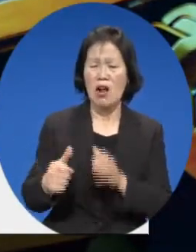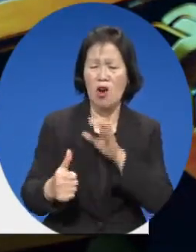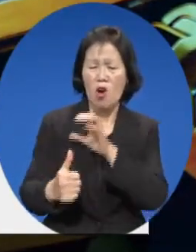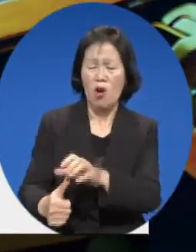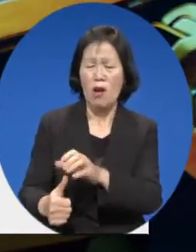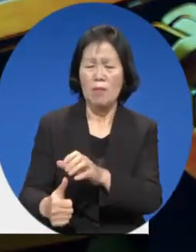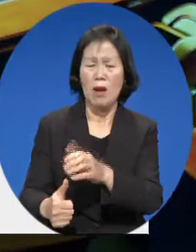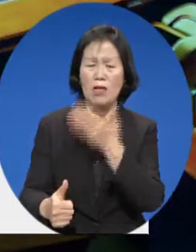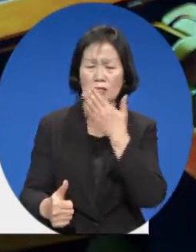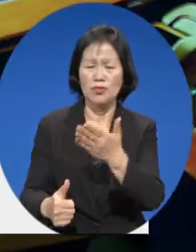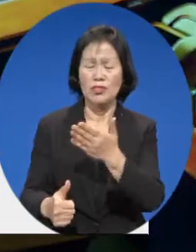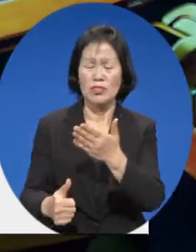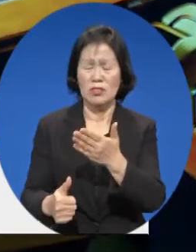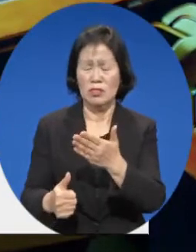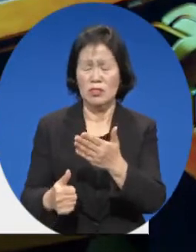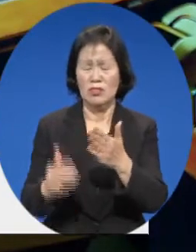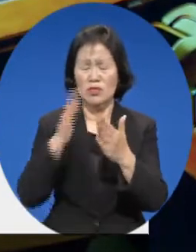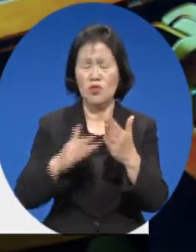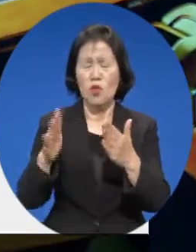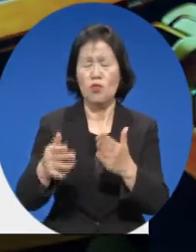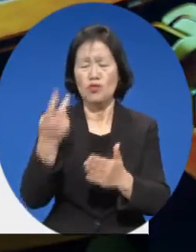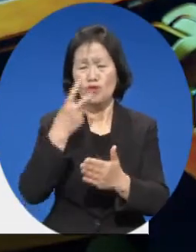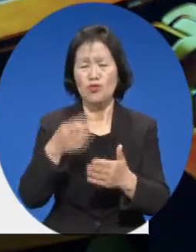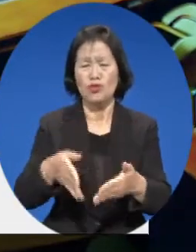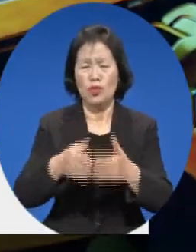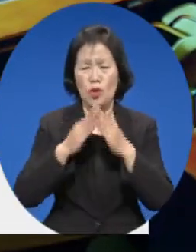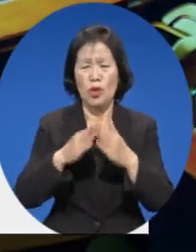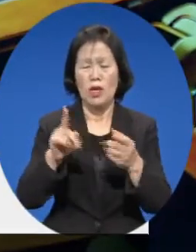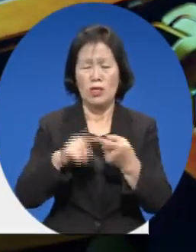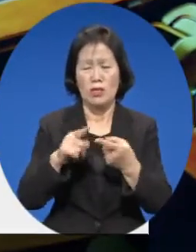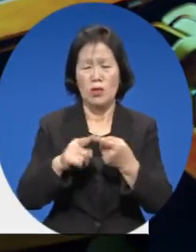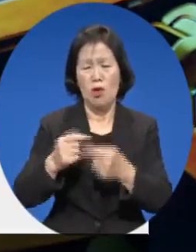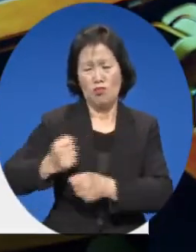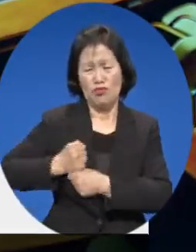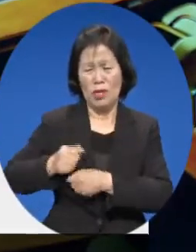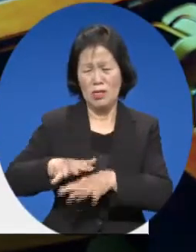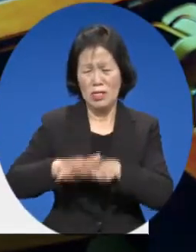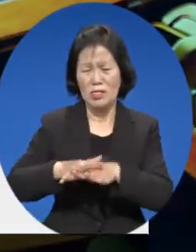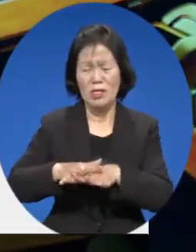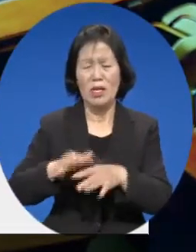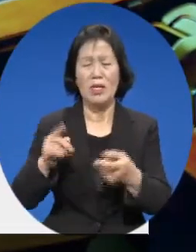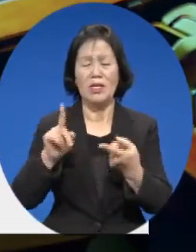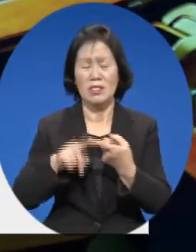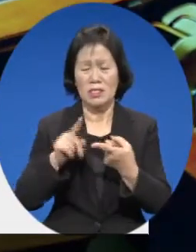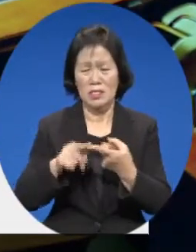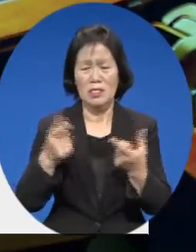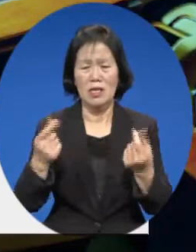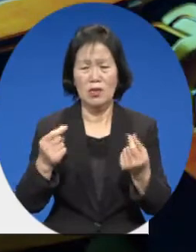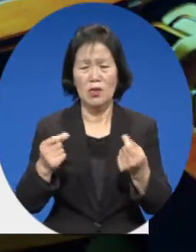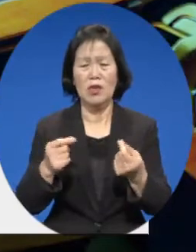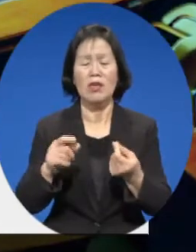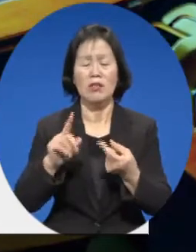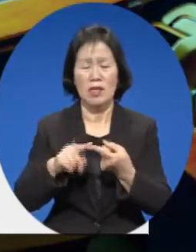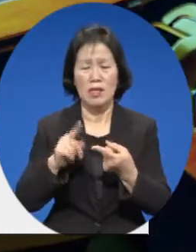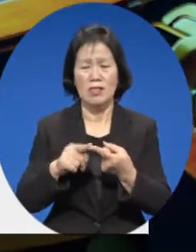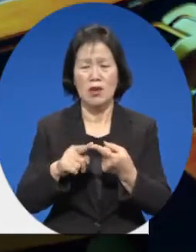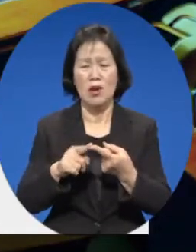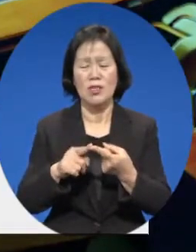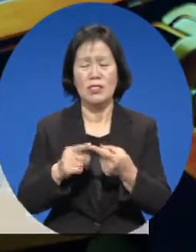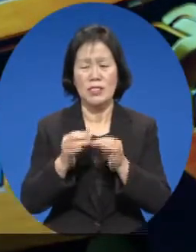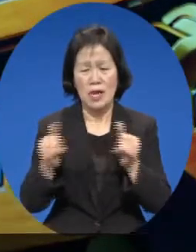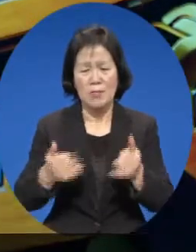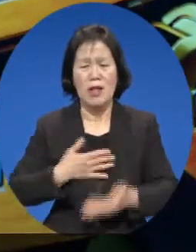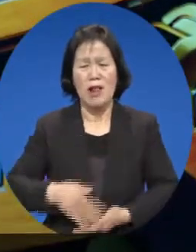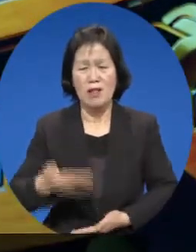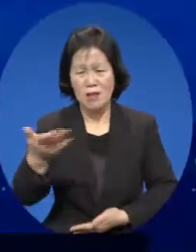그런지 봄 추세에 대해서는 공수부대의 작전 하드한 거에 대해서 여론전을 버린다고 하면 그 올림 도전 젖짜는 떨어 봅니다